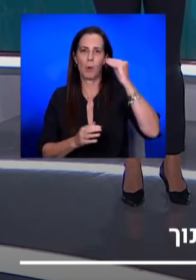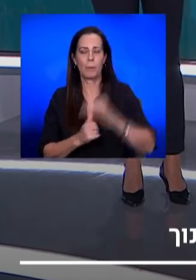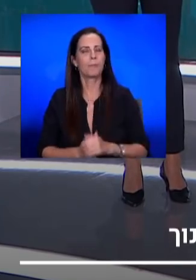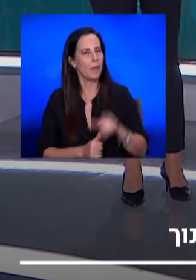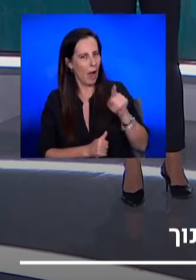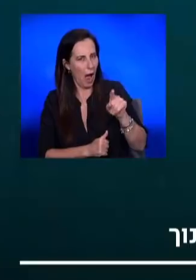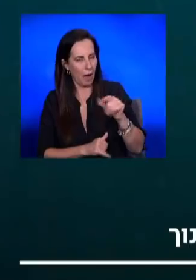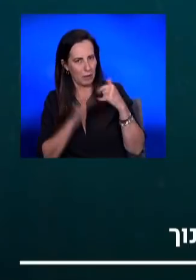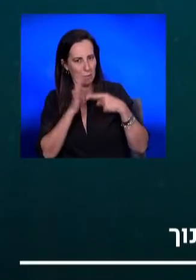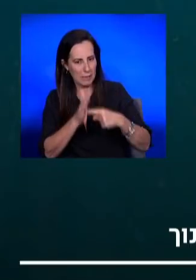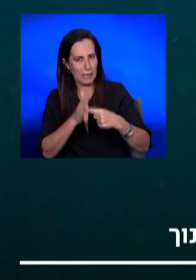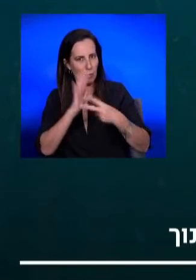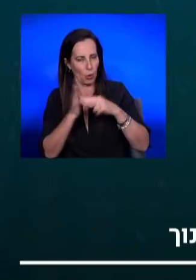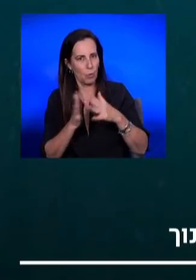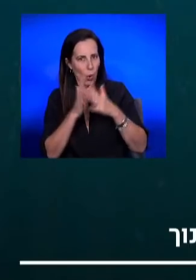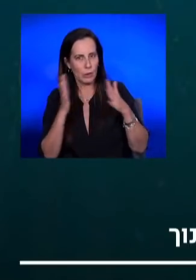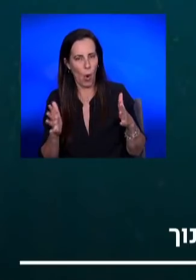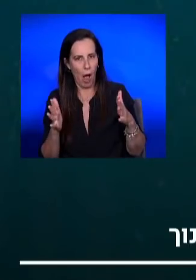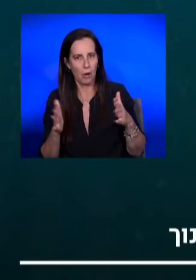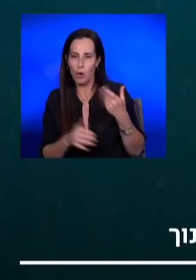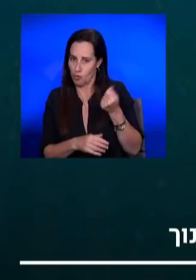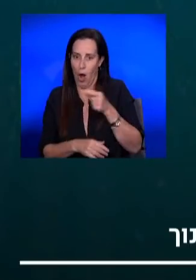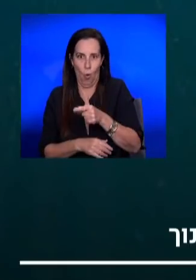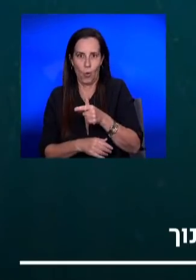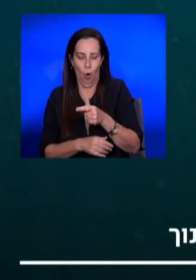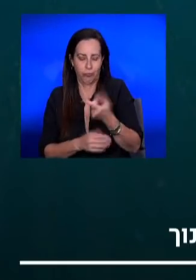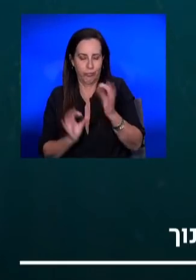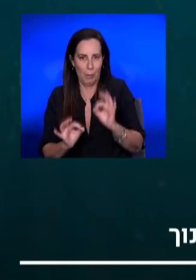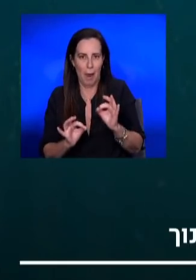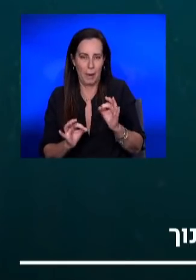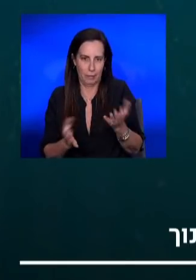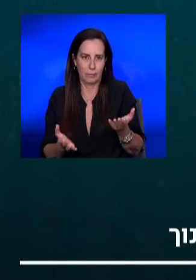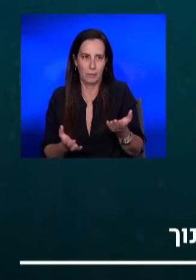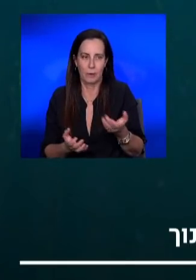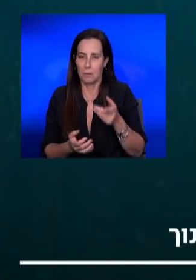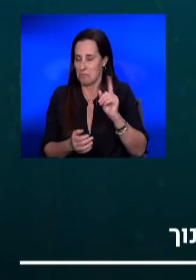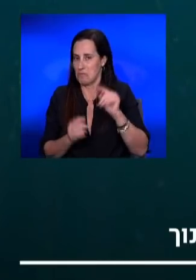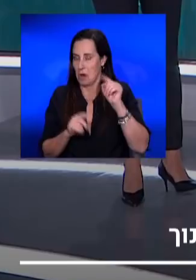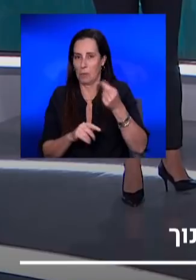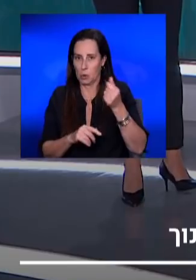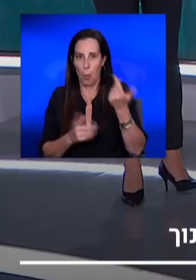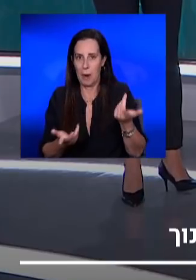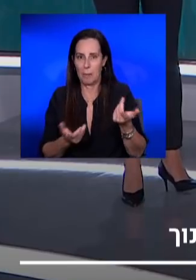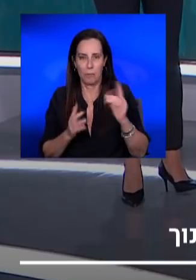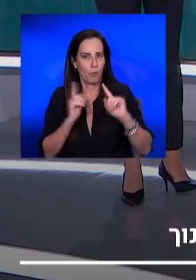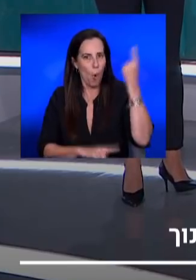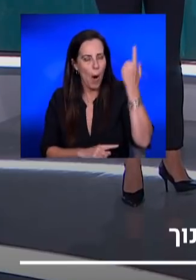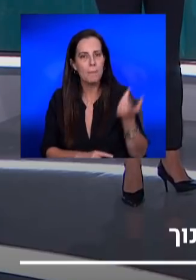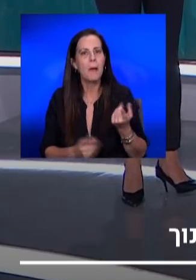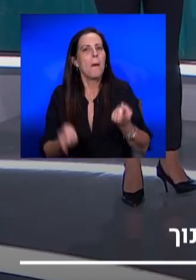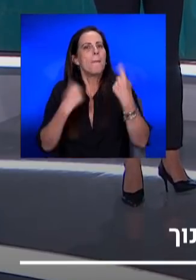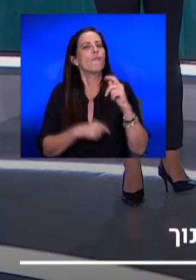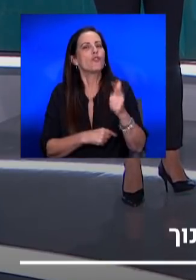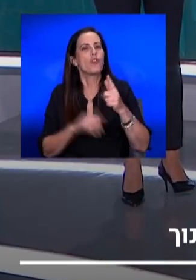מציגים תוכנית מאוד רחבה, שהעלויות שלה הן בהתאם עשויות להגיע לסכומי עתק. מאיפה נשלם